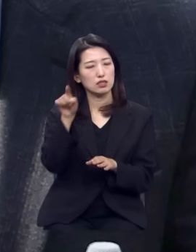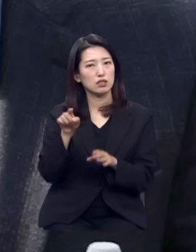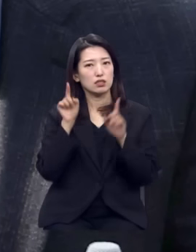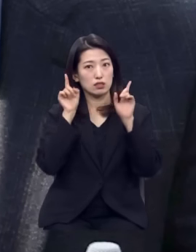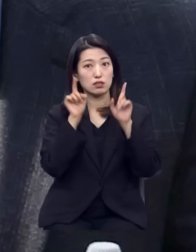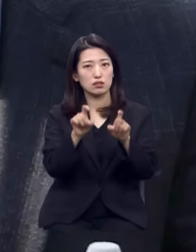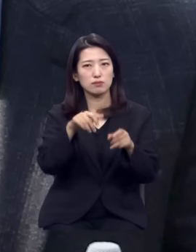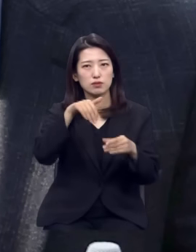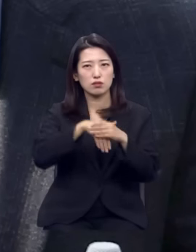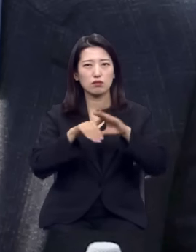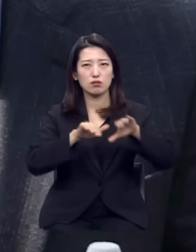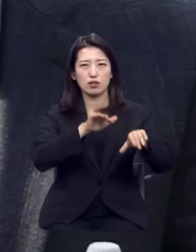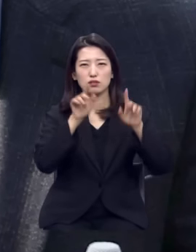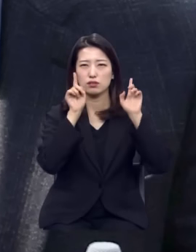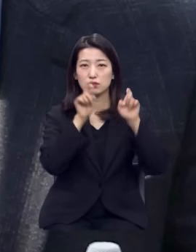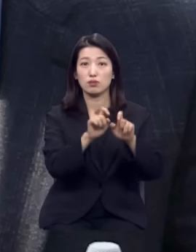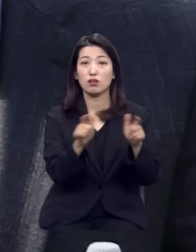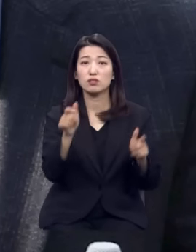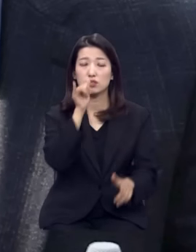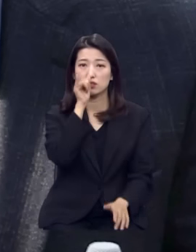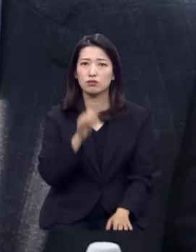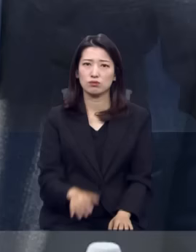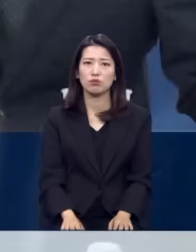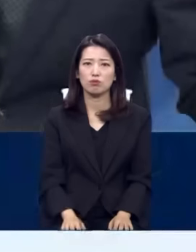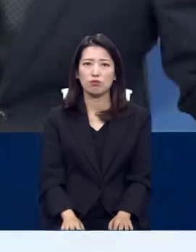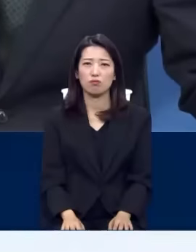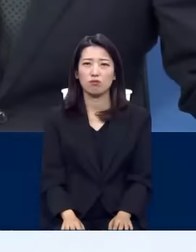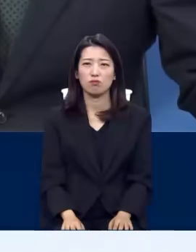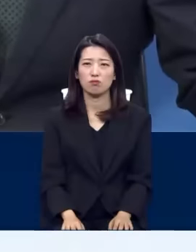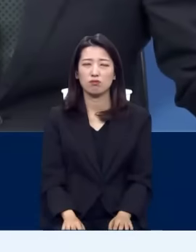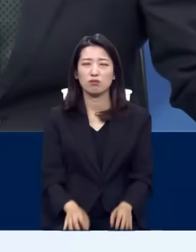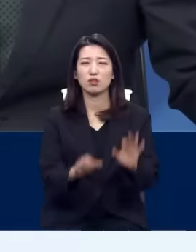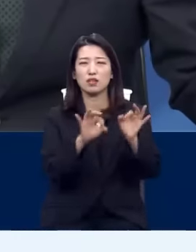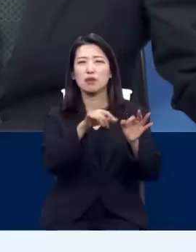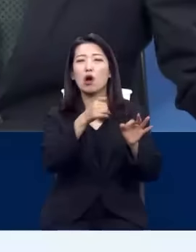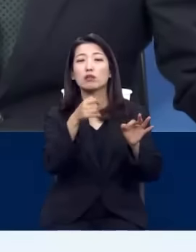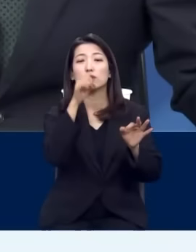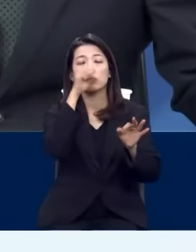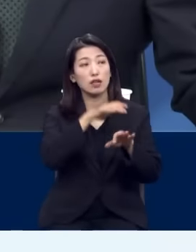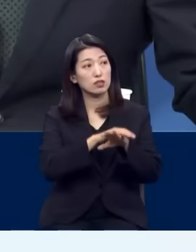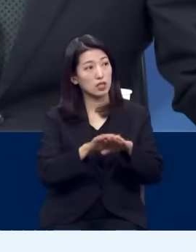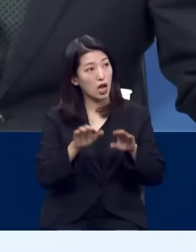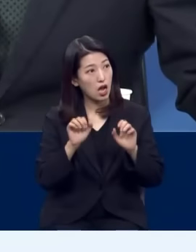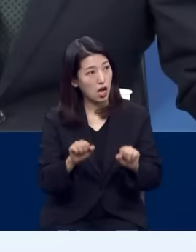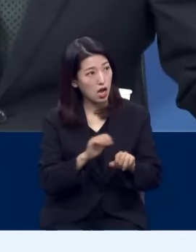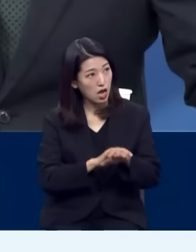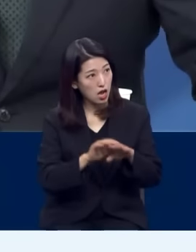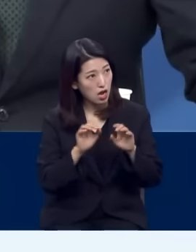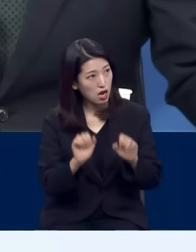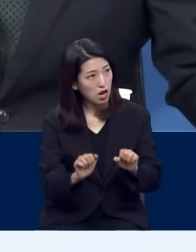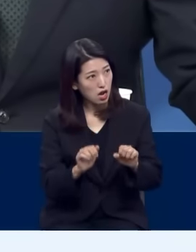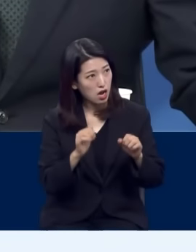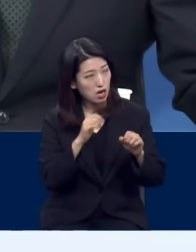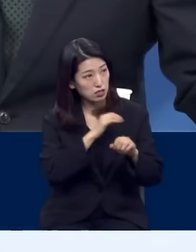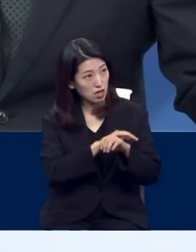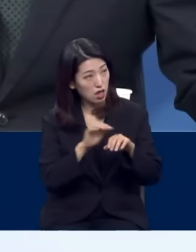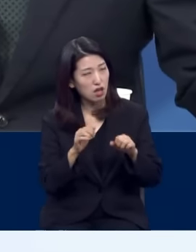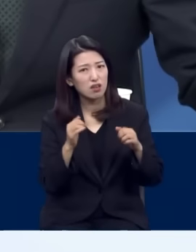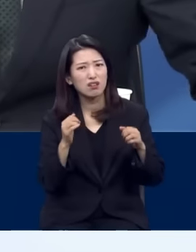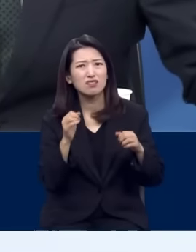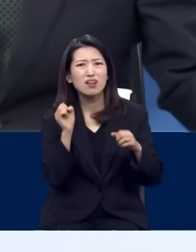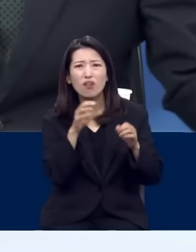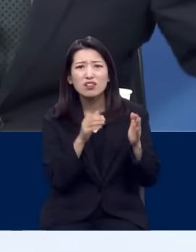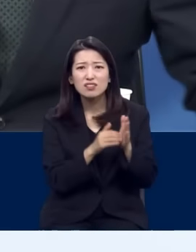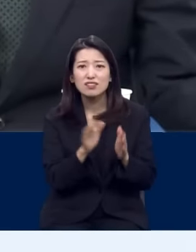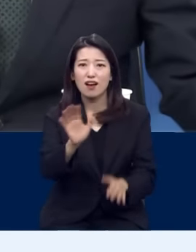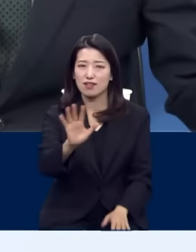있니다네 김근 여사가 통화 할 때 무슨 그냥 안부 전화만 했겠습니까 영태 씨가 뭐 정치 얘기를 했겠죠 정치 부로 하라는